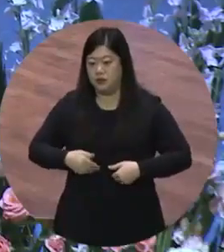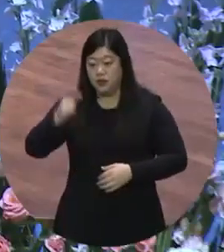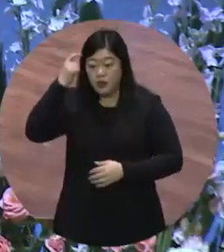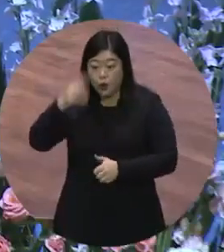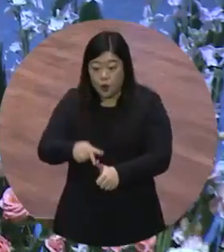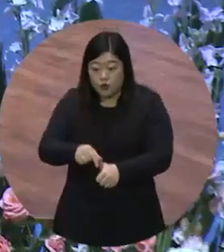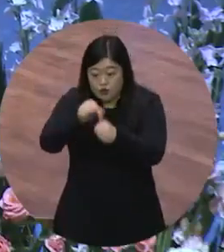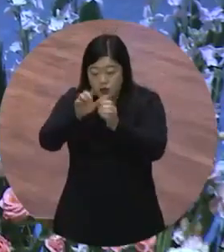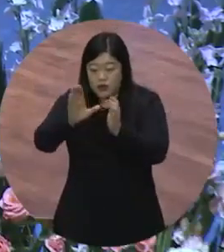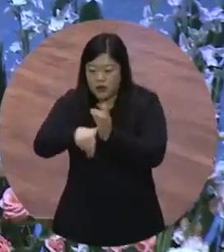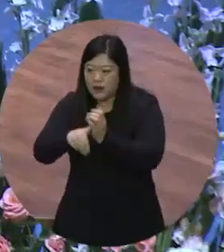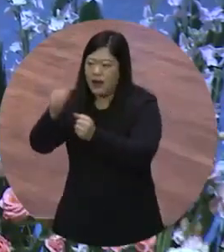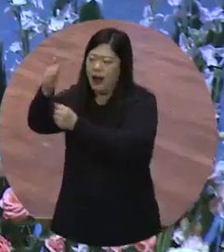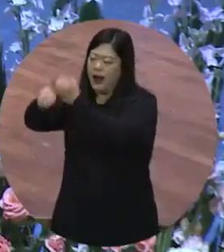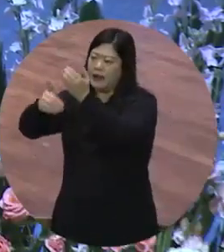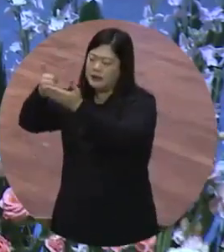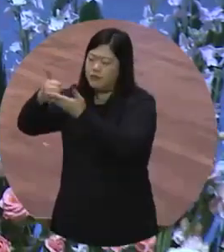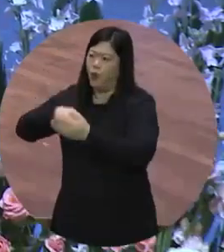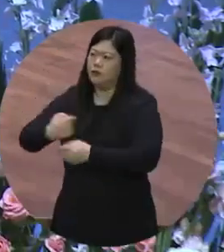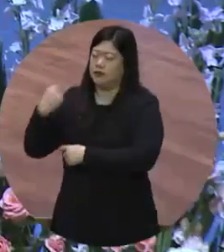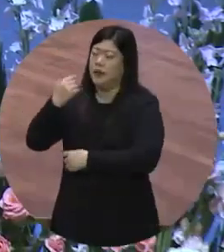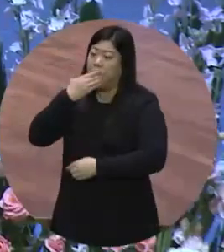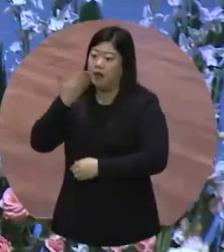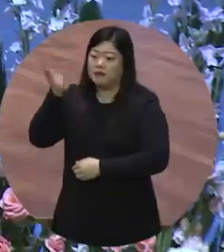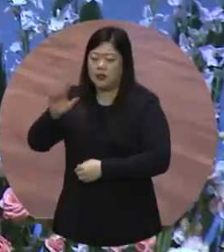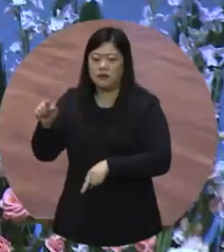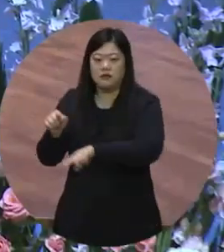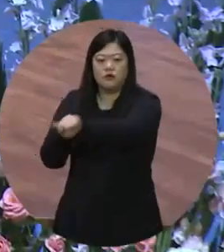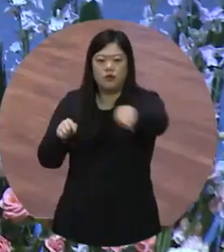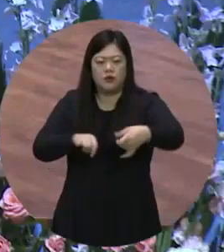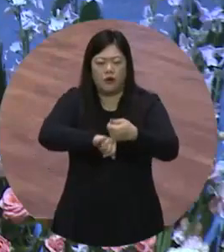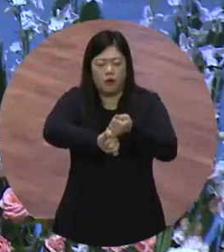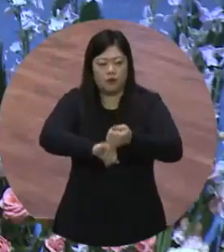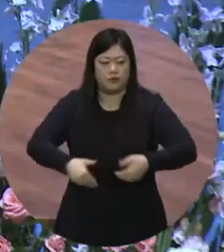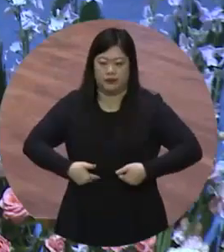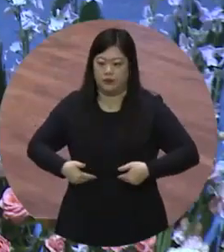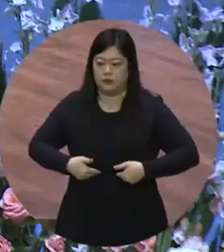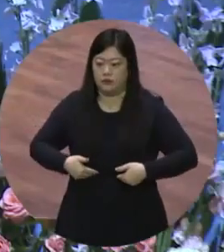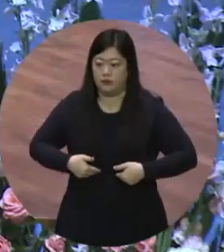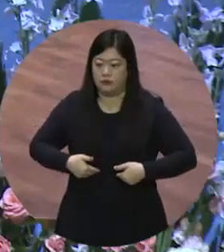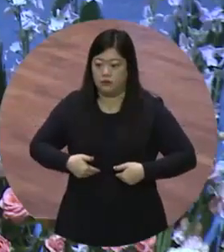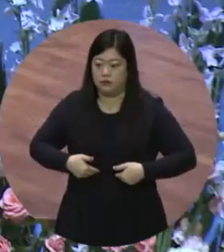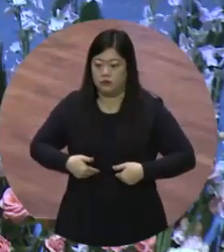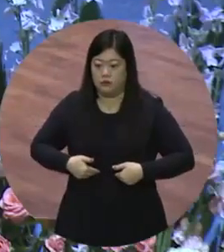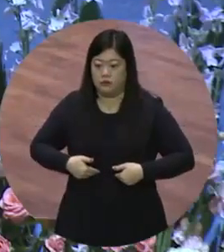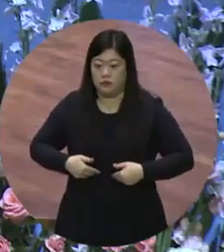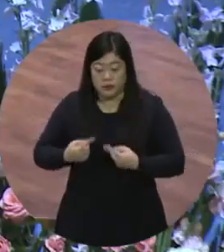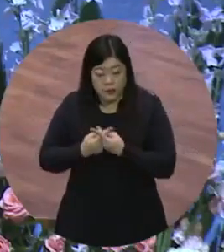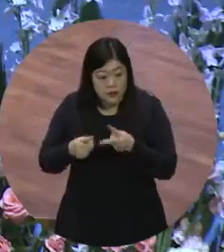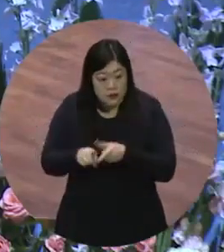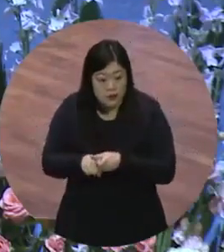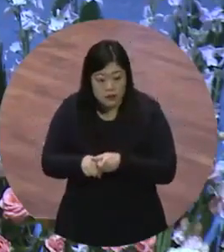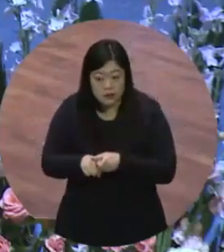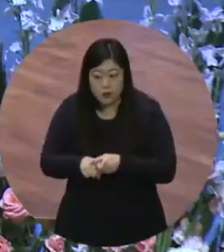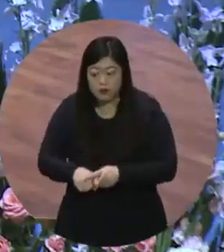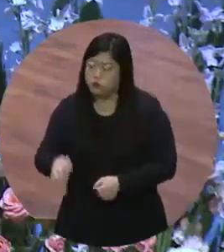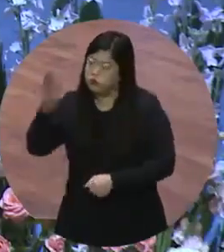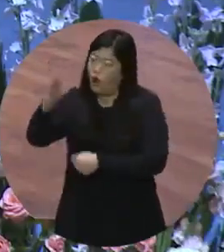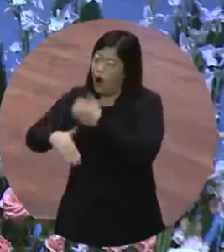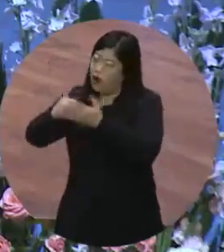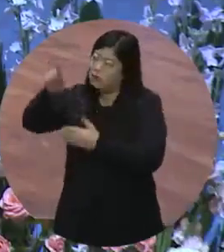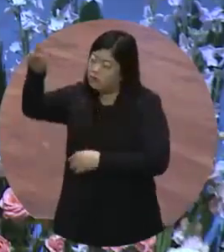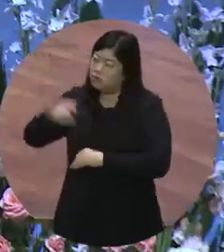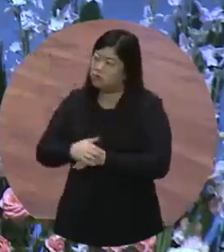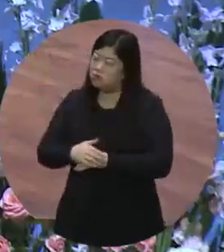위해서는 꼭 우리를 도구로 사용하겠다는 거예요. 참 이해할 수 없어요. 그냥 하늘문 확